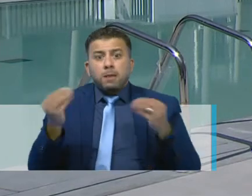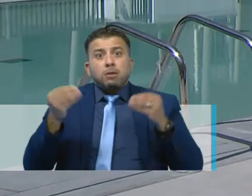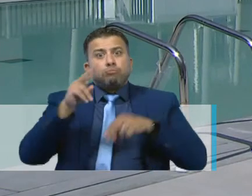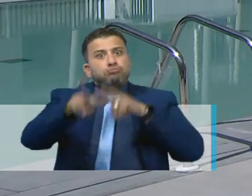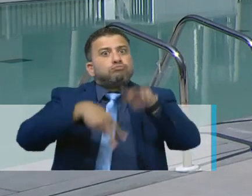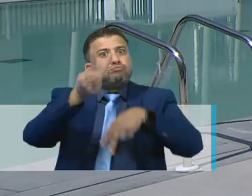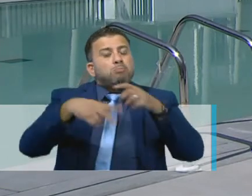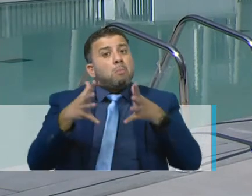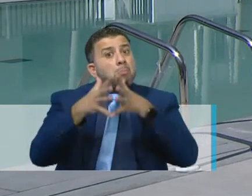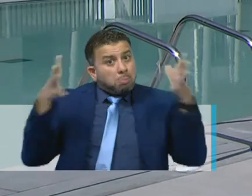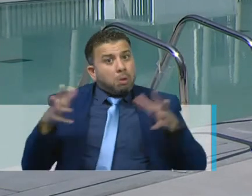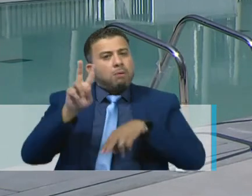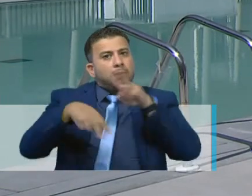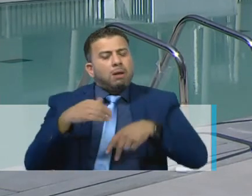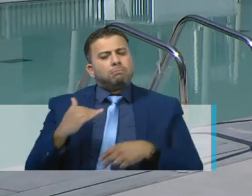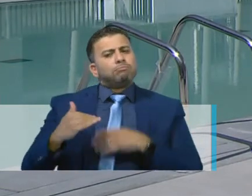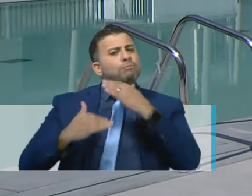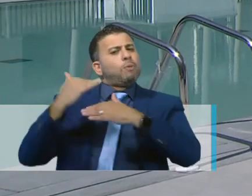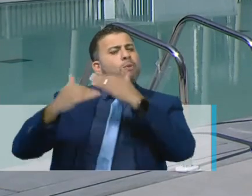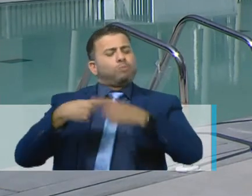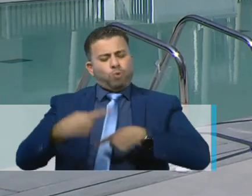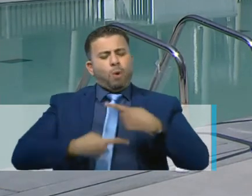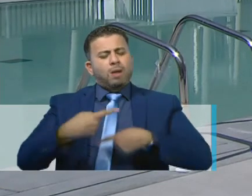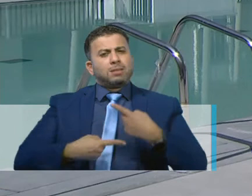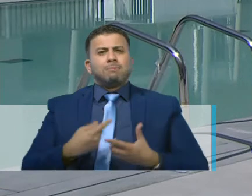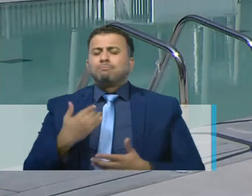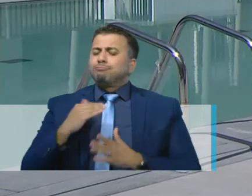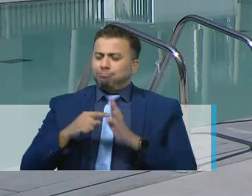الشراء، وهو ما يعكس النمو المتواصل